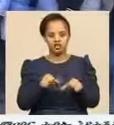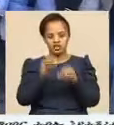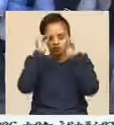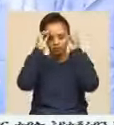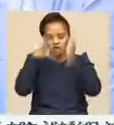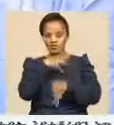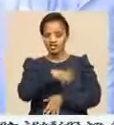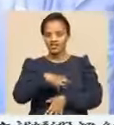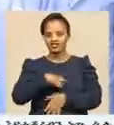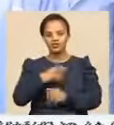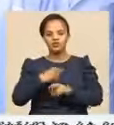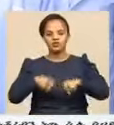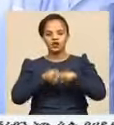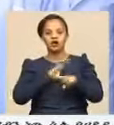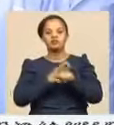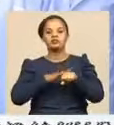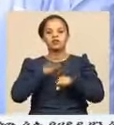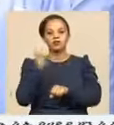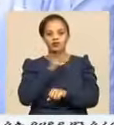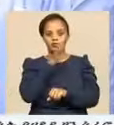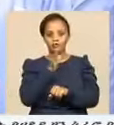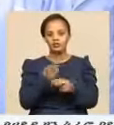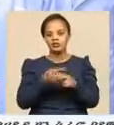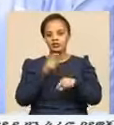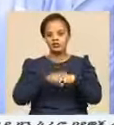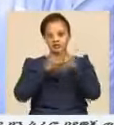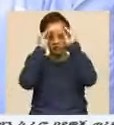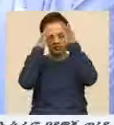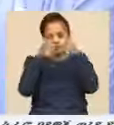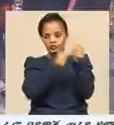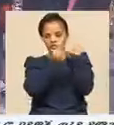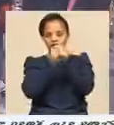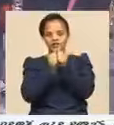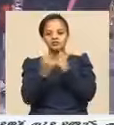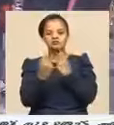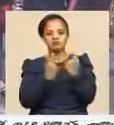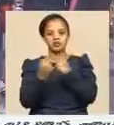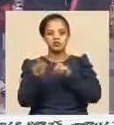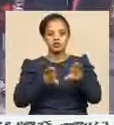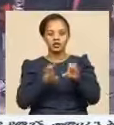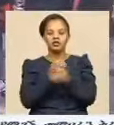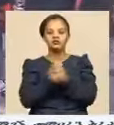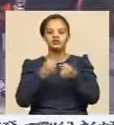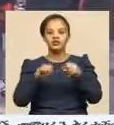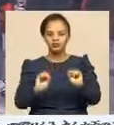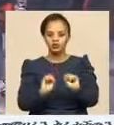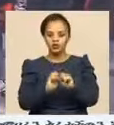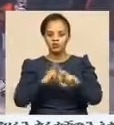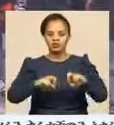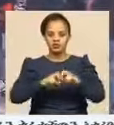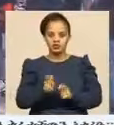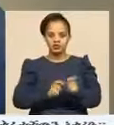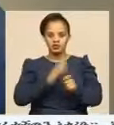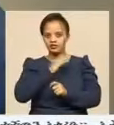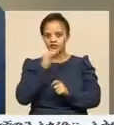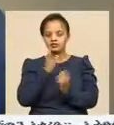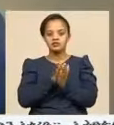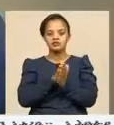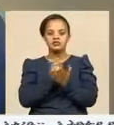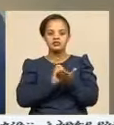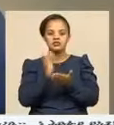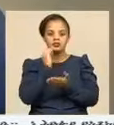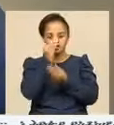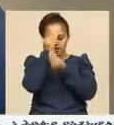የመምህራኑ ቅሬታ ከወረዳው አቅም በላይ ባለመሆኑ በአጭር ጊዜ ከመምህራኑ ጋር ውይይት በማድረግ እንደሚፈቱ የወረዳው አስተዳደርና ትምህርት ጽሕፈት